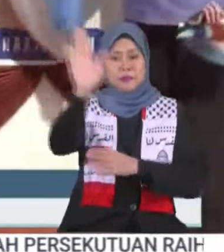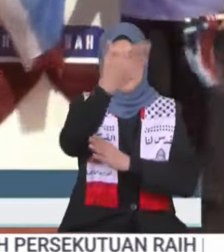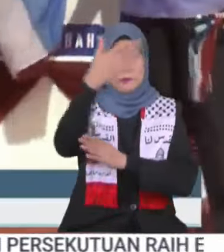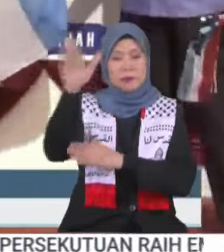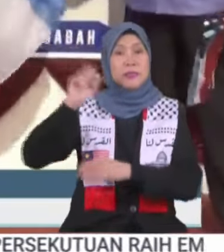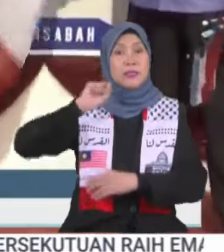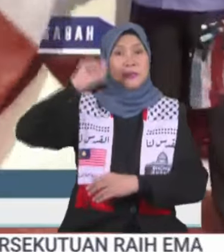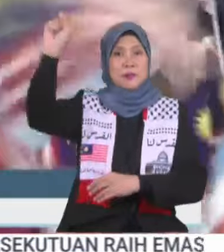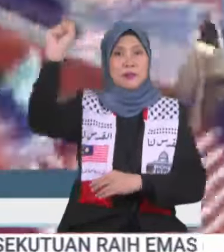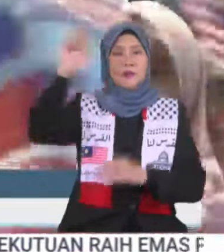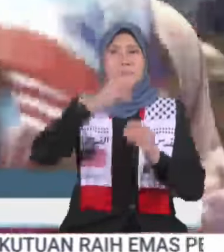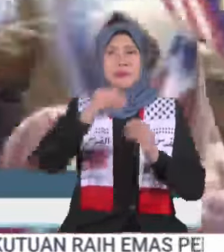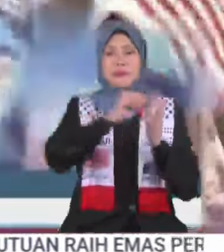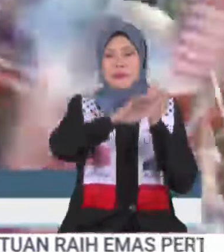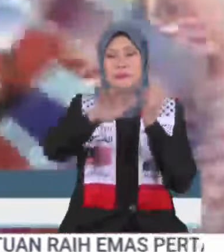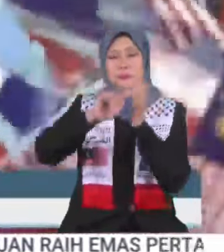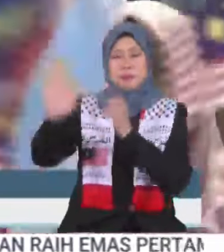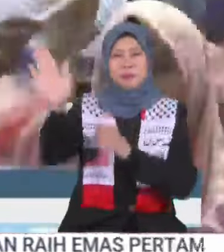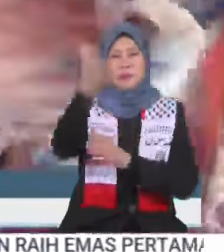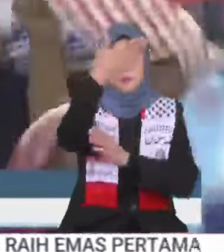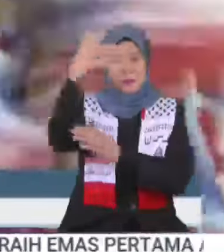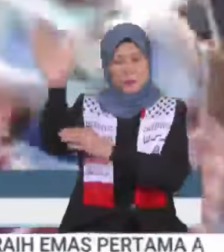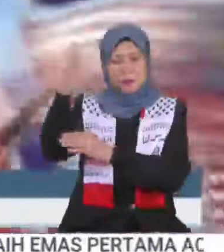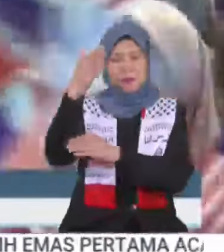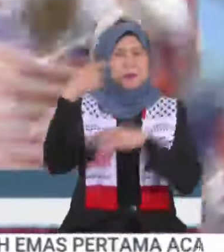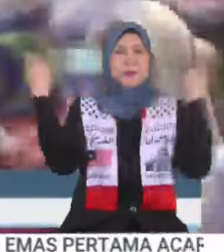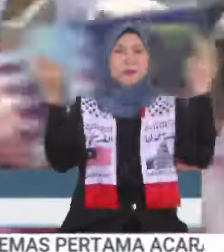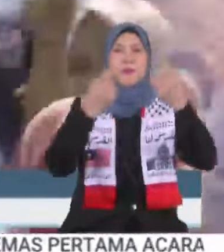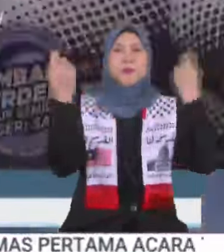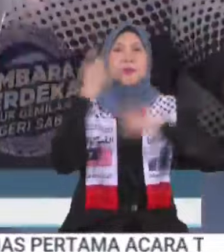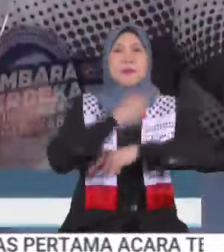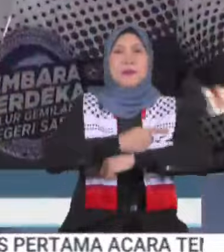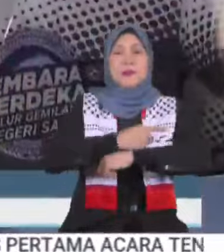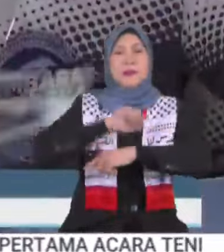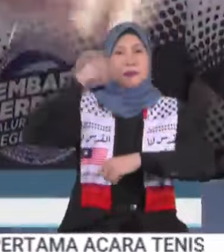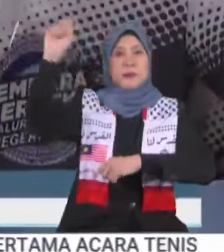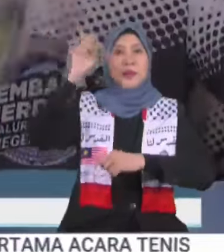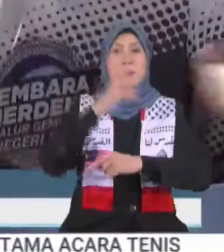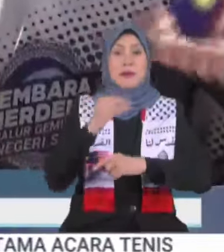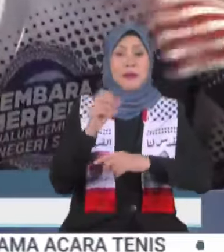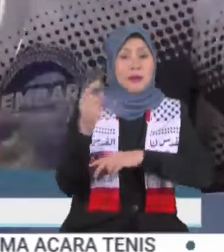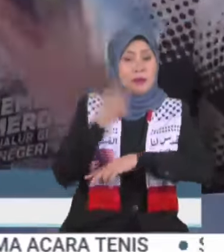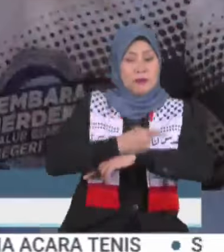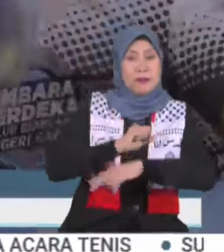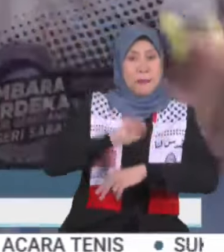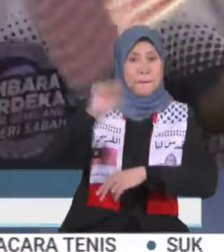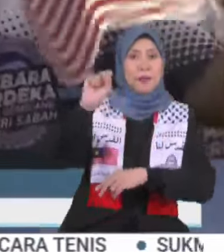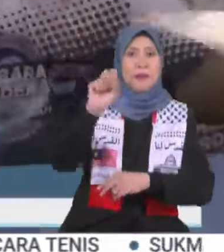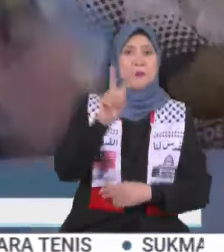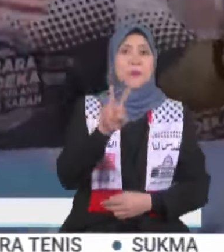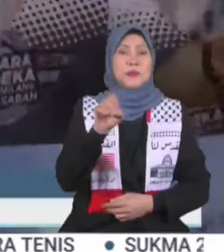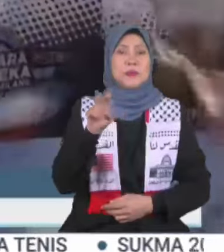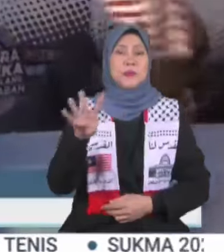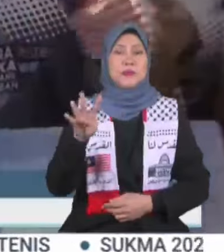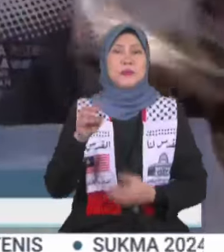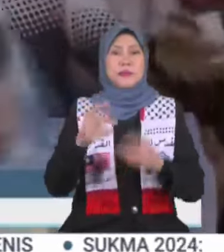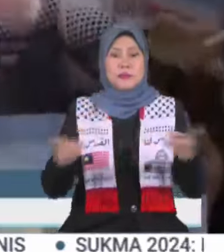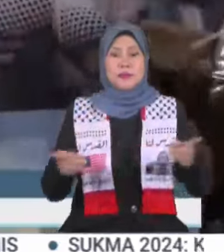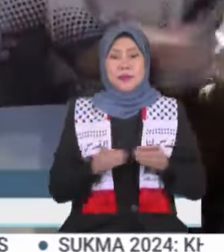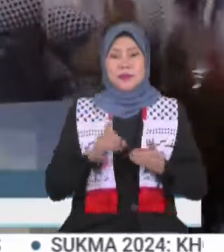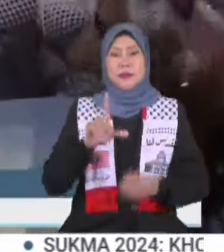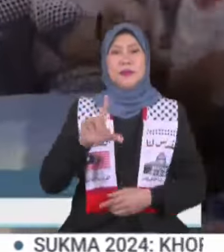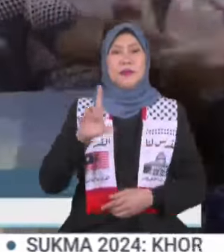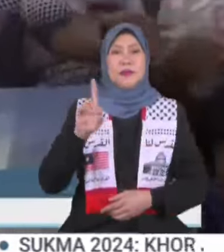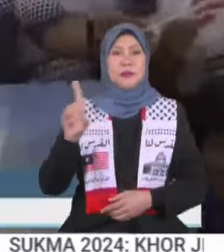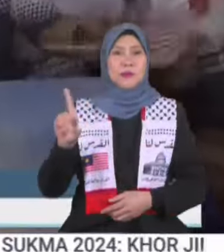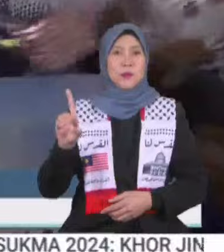negeri Sabah dan kempen Kibar bendera Sempena sambutan hari kebangsaan dan hari Sabah 2024 ingkat daerah lahadatu di